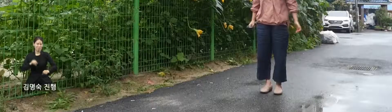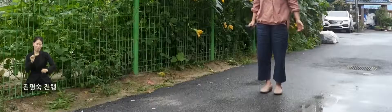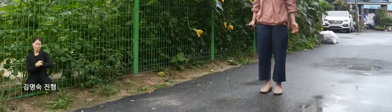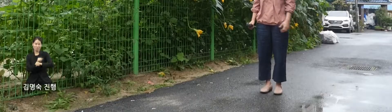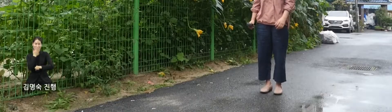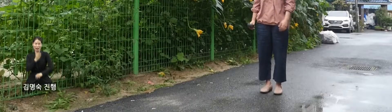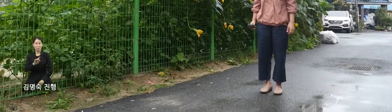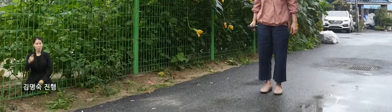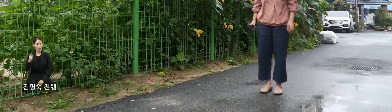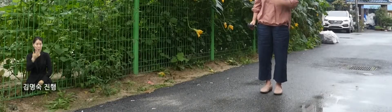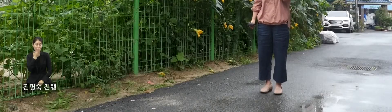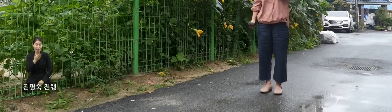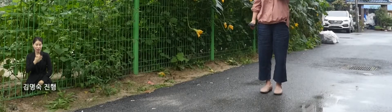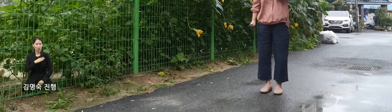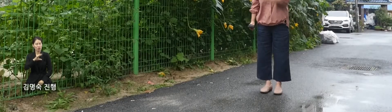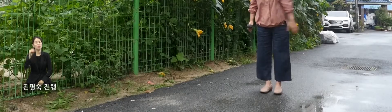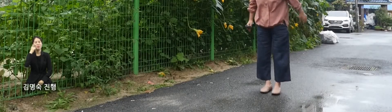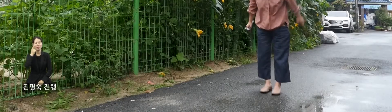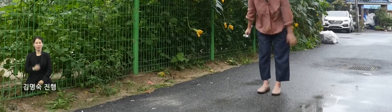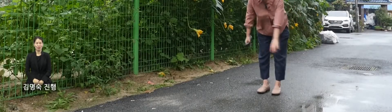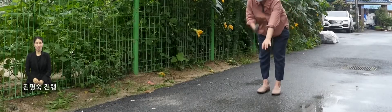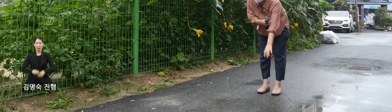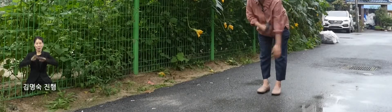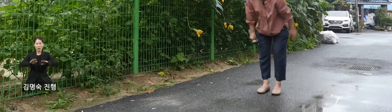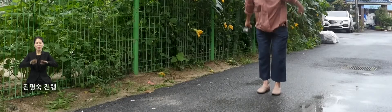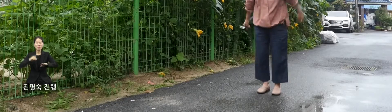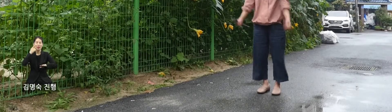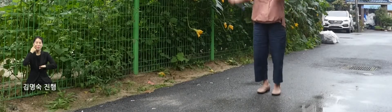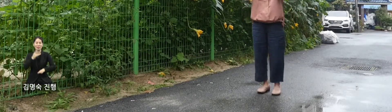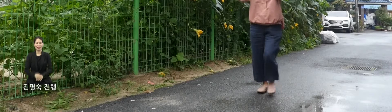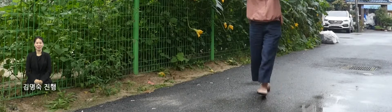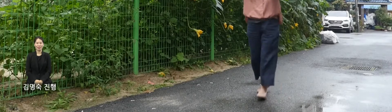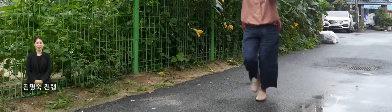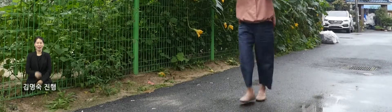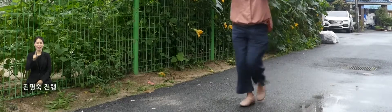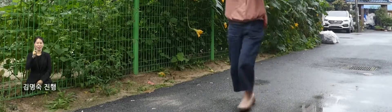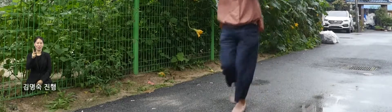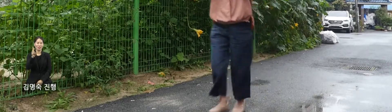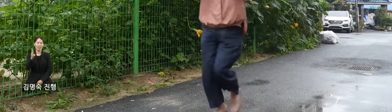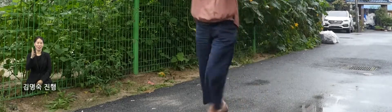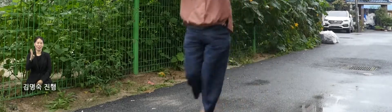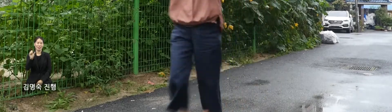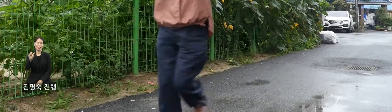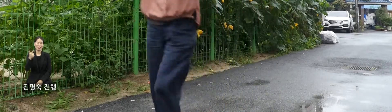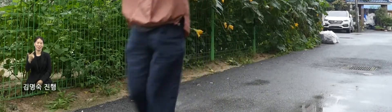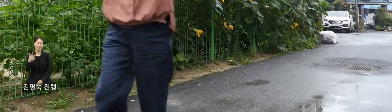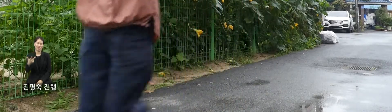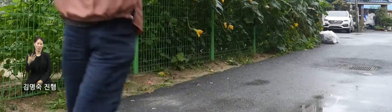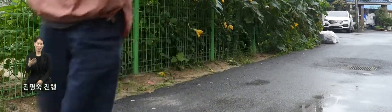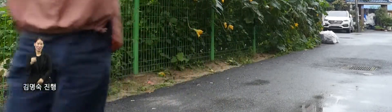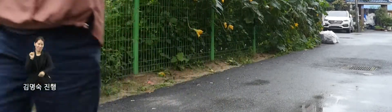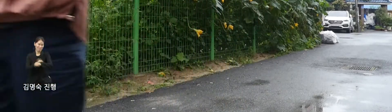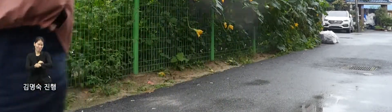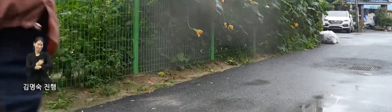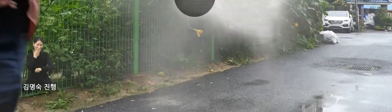잘하거든요. 한 100개 정도 하고 출발할게요. 자, 팔굽혀 펴기 갑니다. 하나, 둘, 셋, 넷, 다섯, 여섯, 일곱, 여덟. 엄청